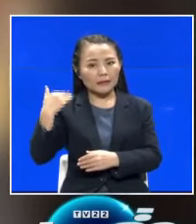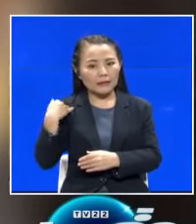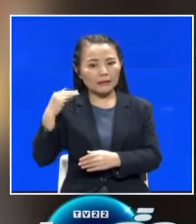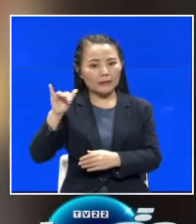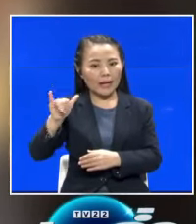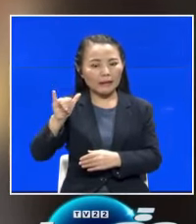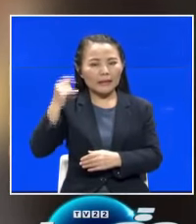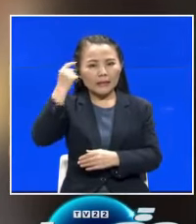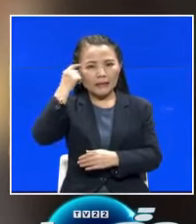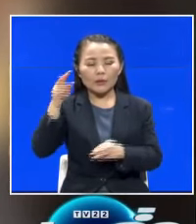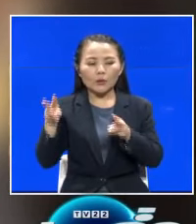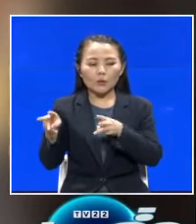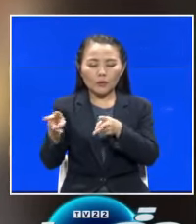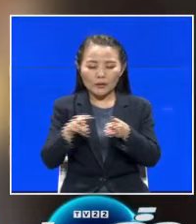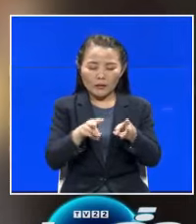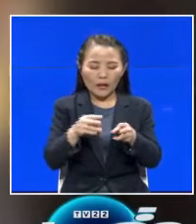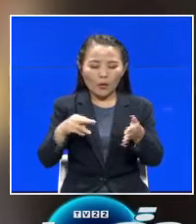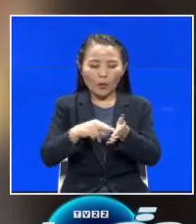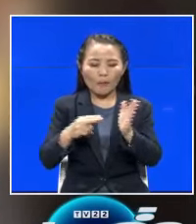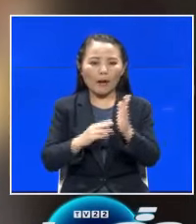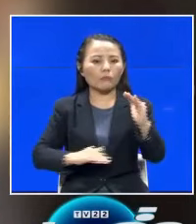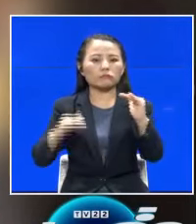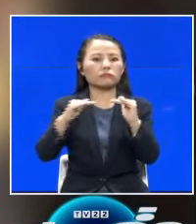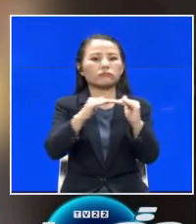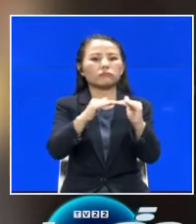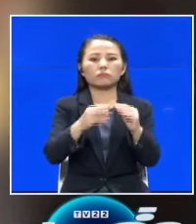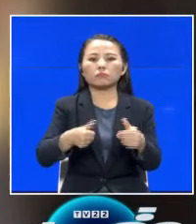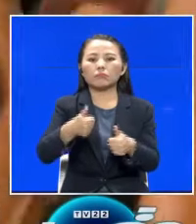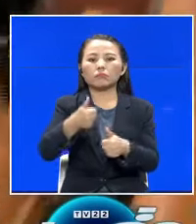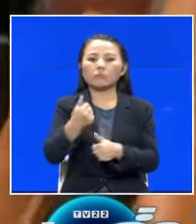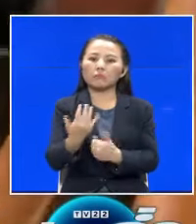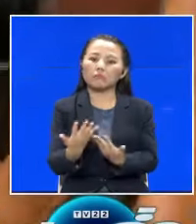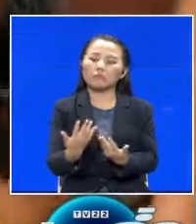ว่าเป็นการคืนความยุติธรรมได้หรือไม่ค่ะ